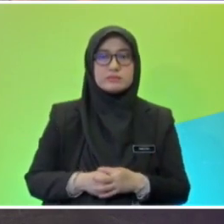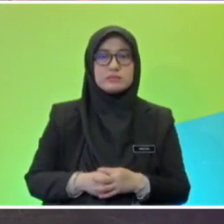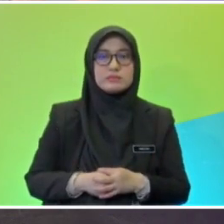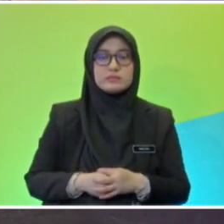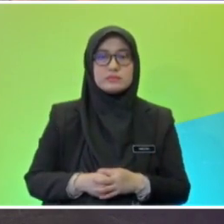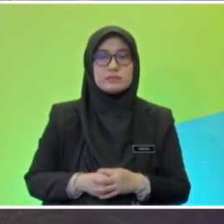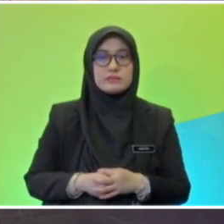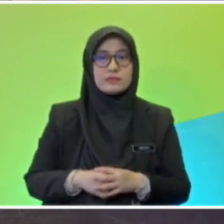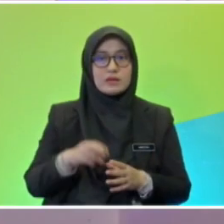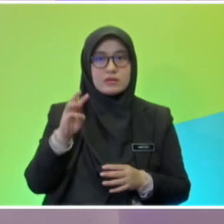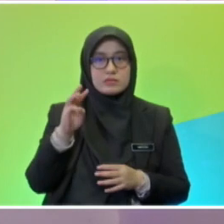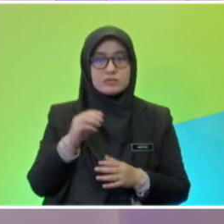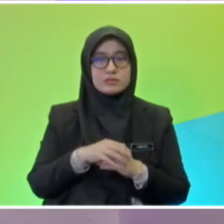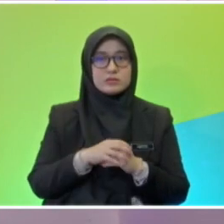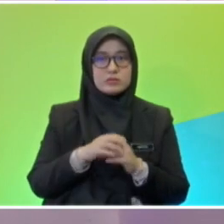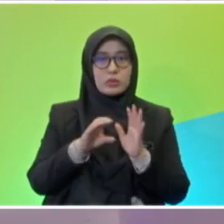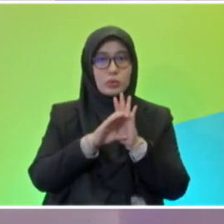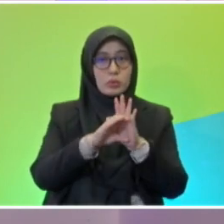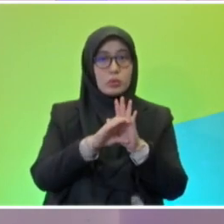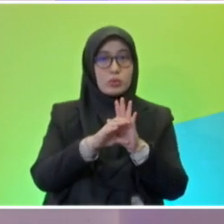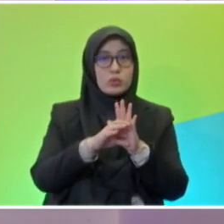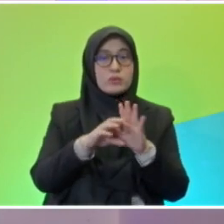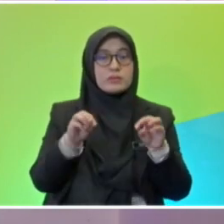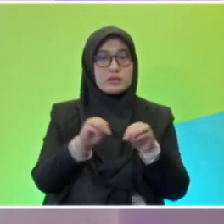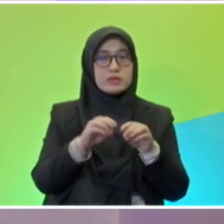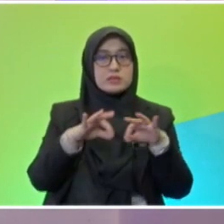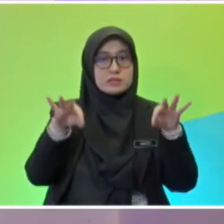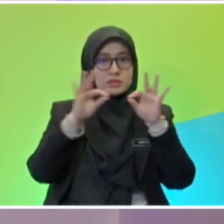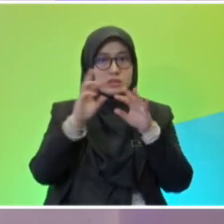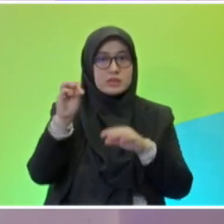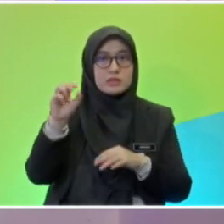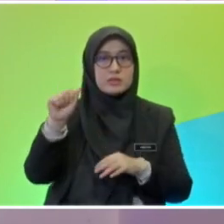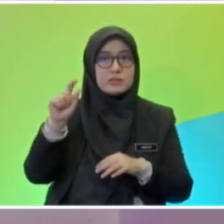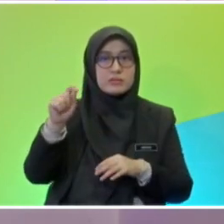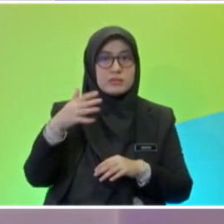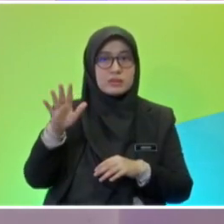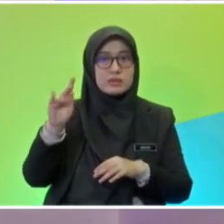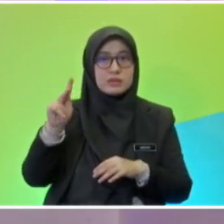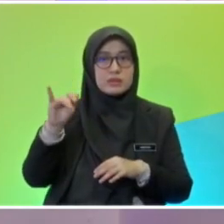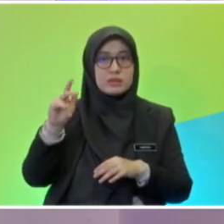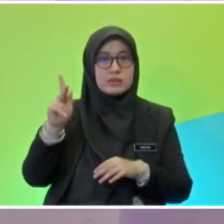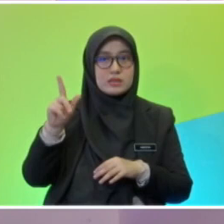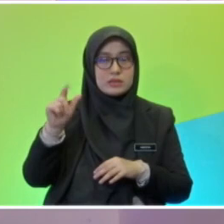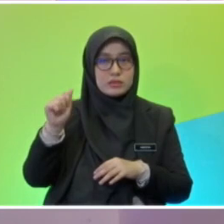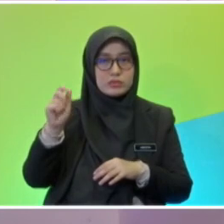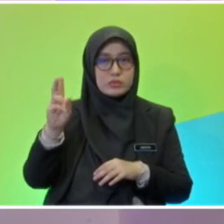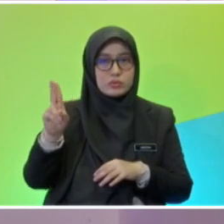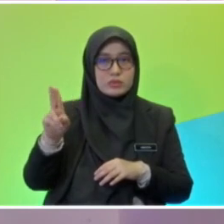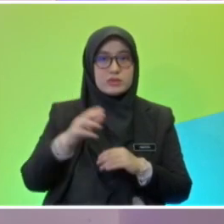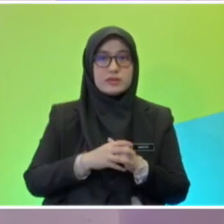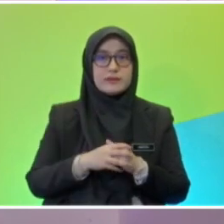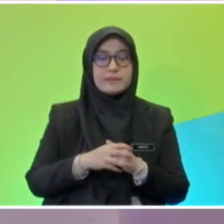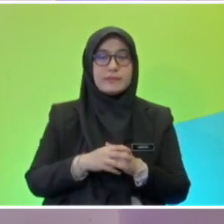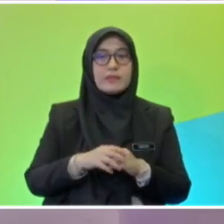macam itu jadi sepatunya Ah penentangan-penentangan ini menjadi aspirasi kepada murid-murid yang dekat rumah